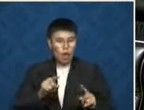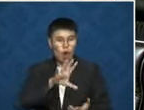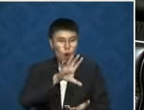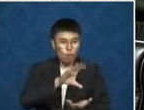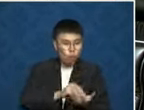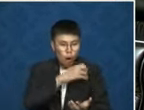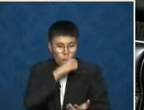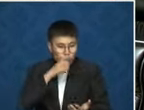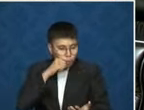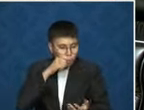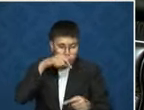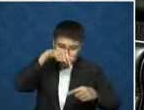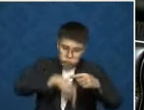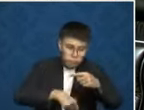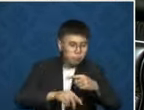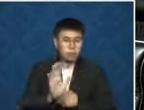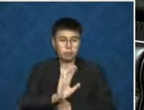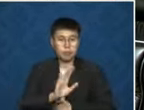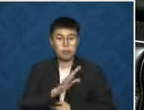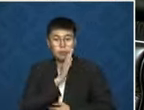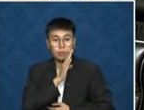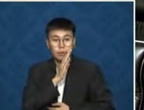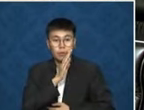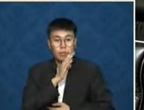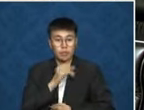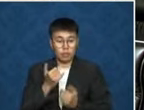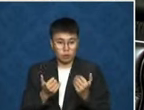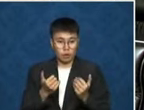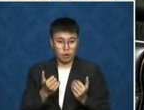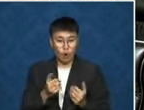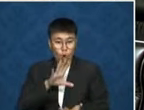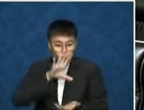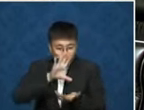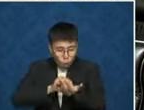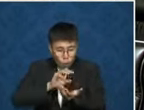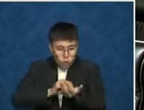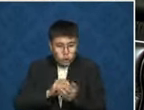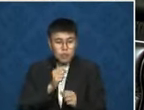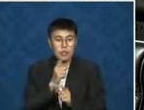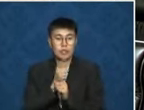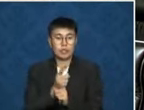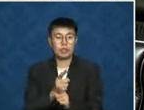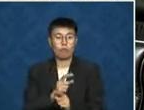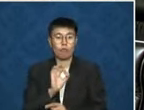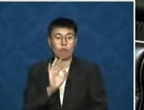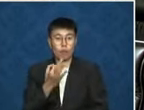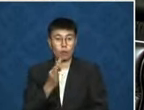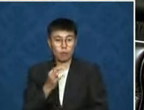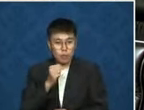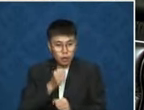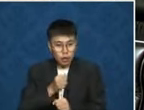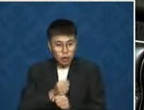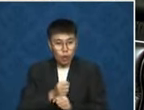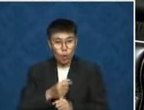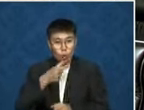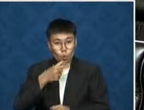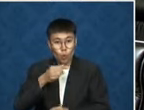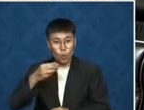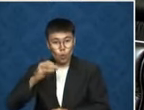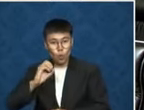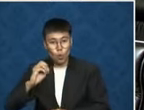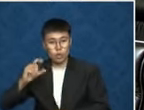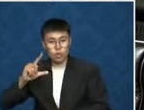อร์มต่างๆเหล่านั้นนะฮะเพราะนั้นเนี่ยตราบใดที่เรายังไม่สามารถถือครองข้อมูลได้แบบที่ Facebook ทำหรือว่าแบบที่ทาง Google ทำหรือ Big Tech ทำ